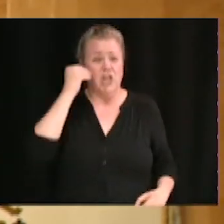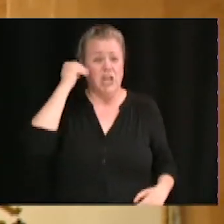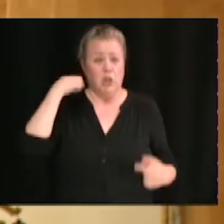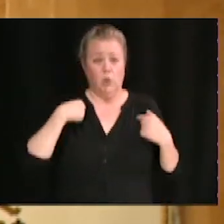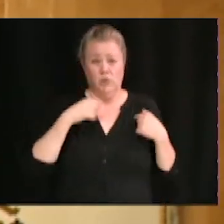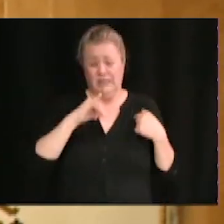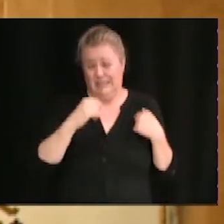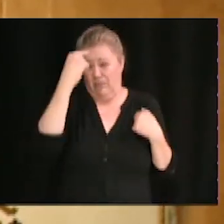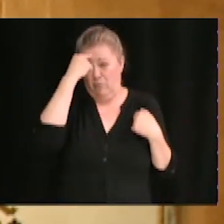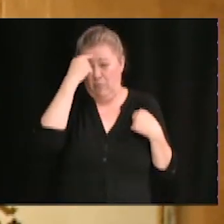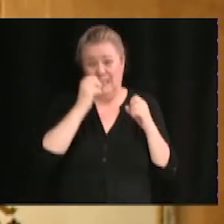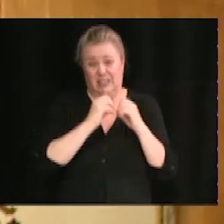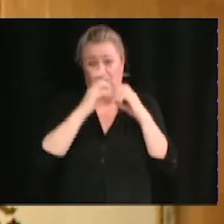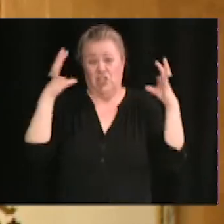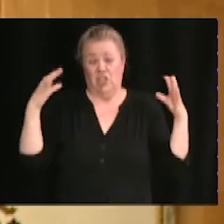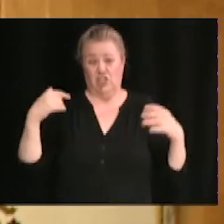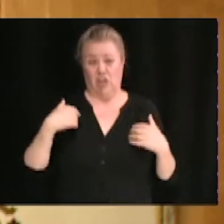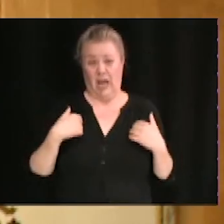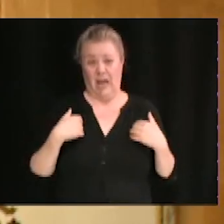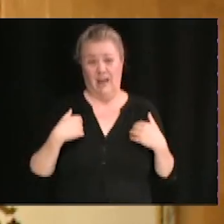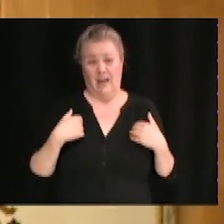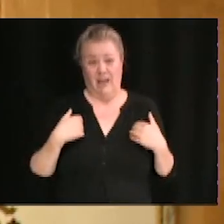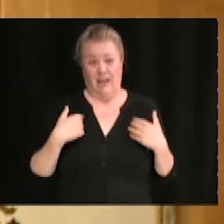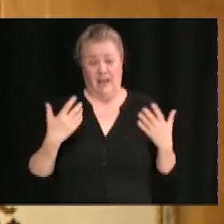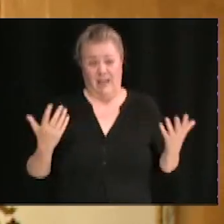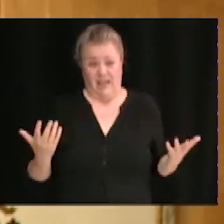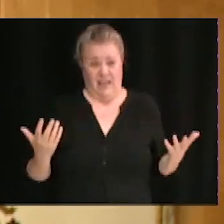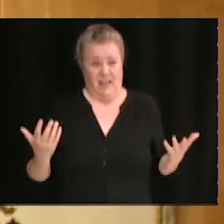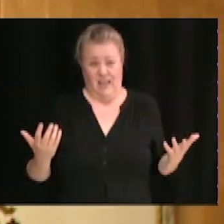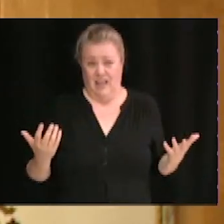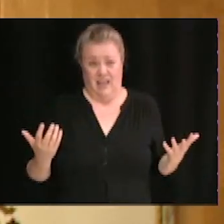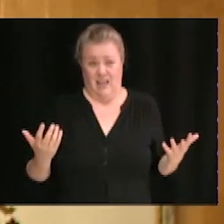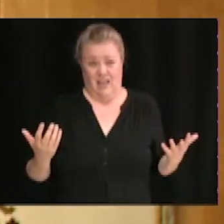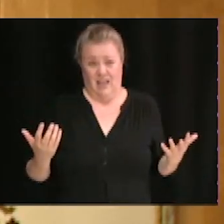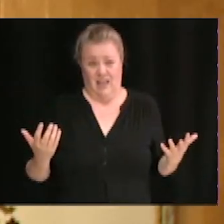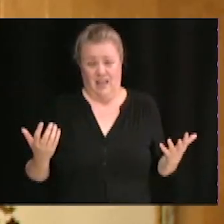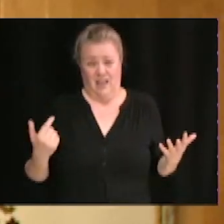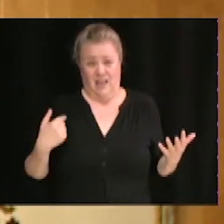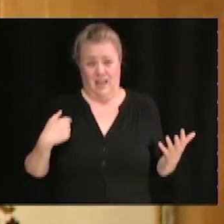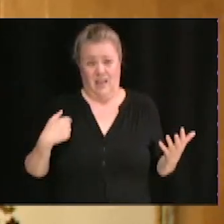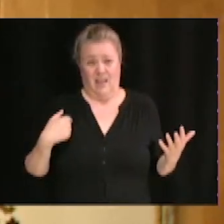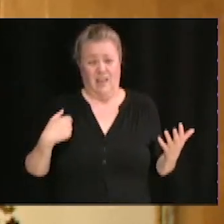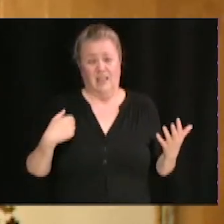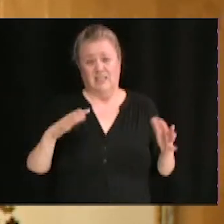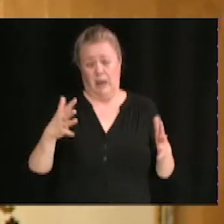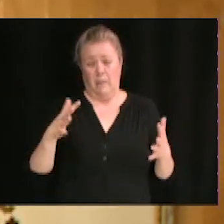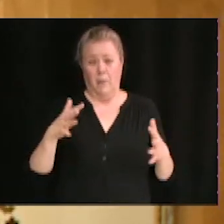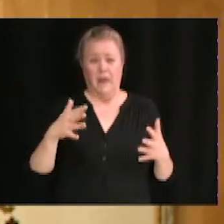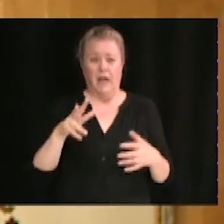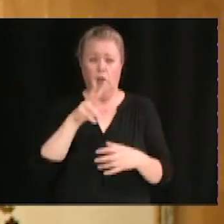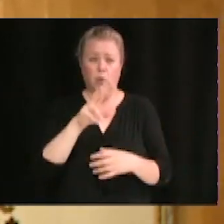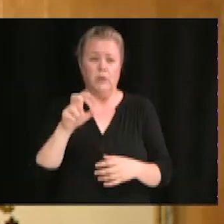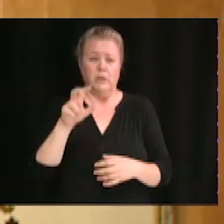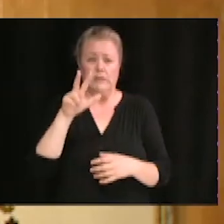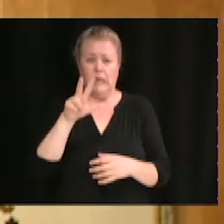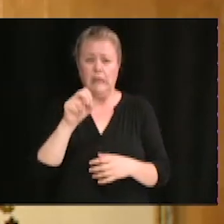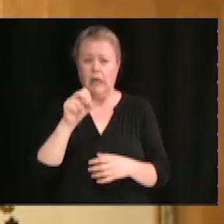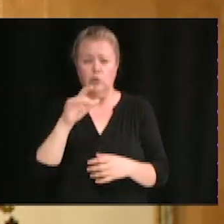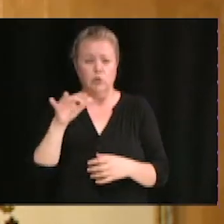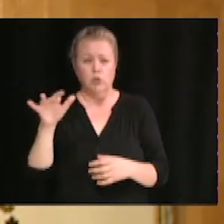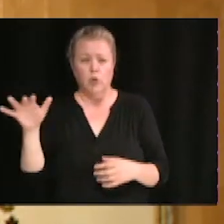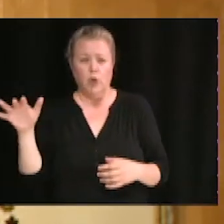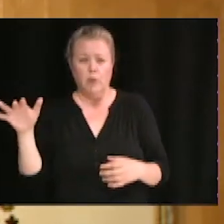pensez que j'exagère, créez-le ou non, je l'ai marché ou pas. Ça donne 330 quelques mètres. Ça veut dire, en gros,